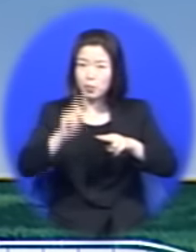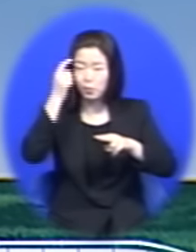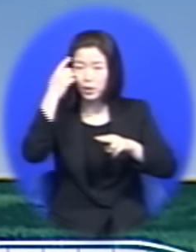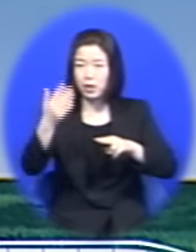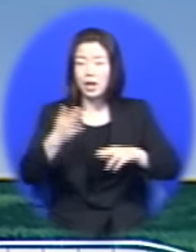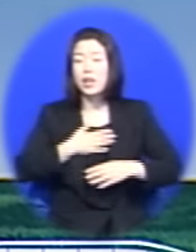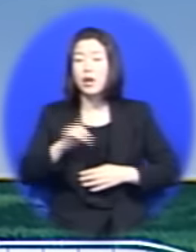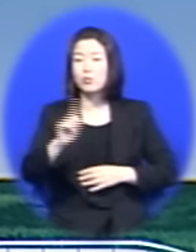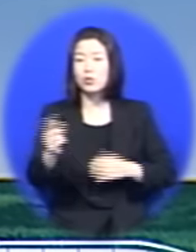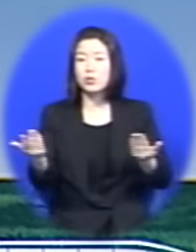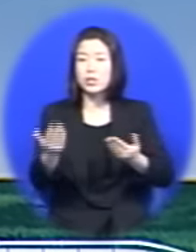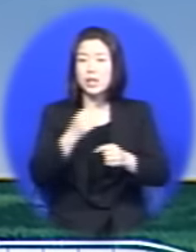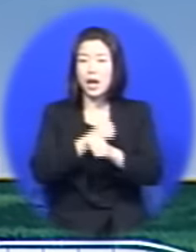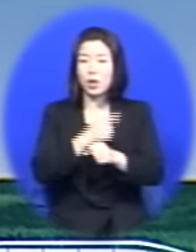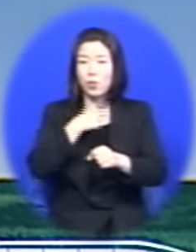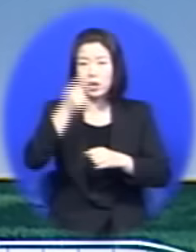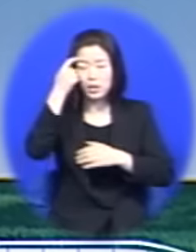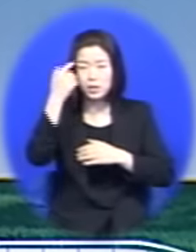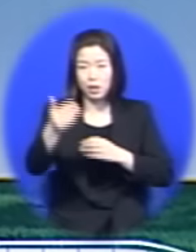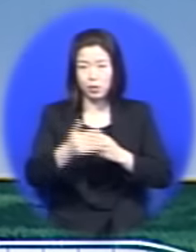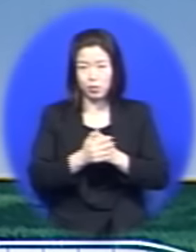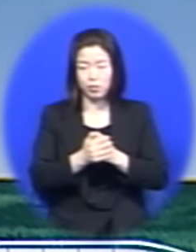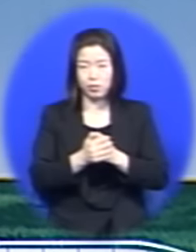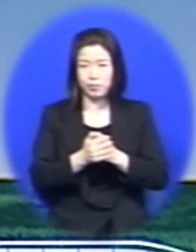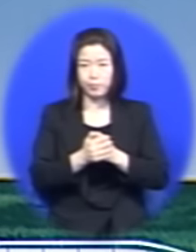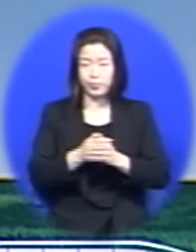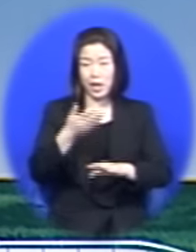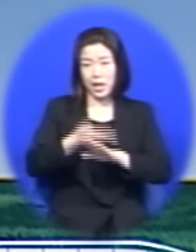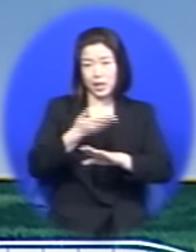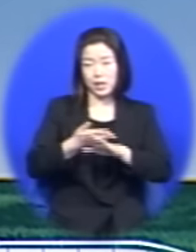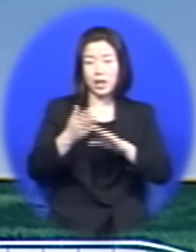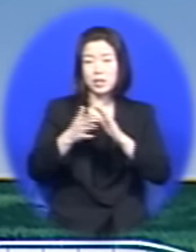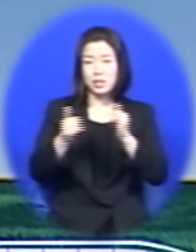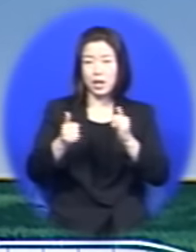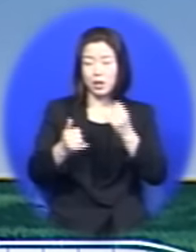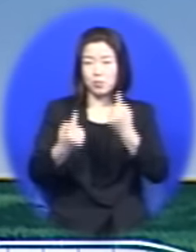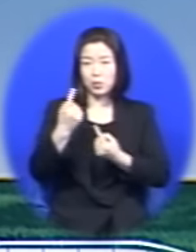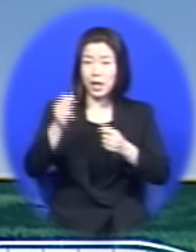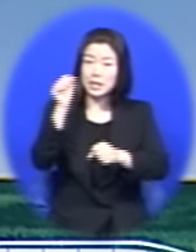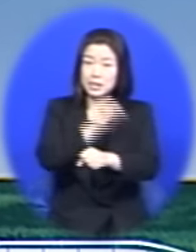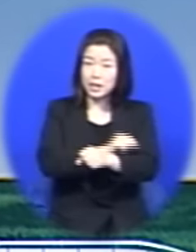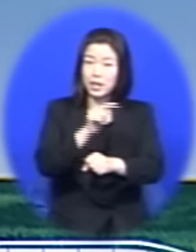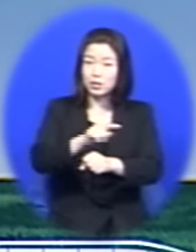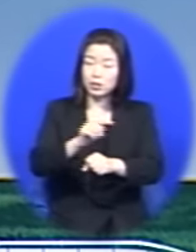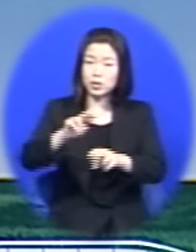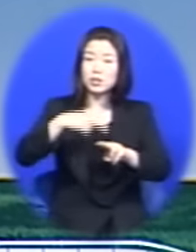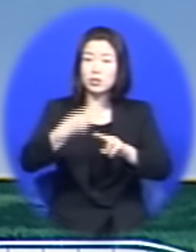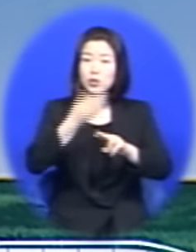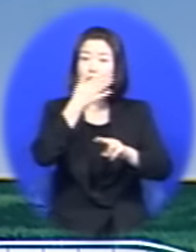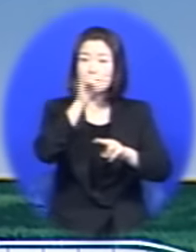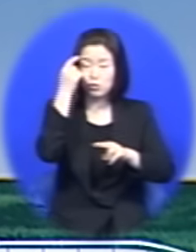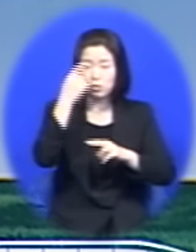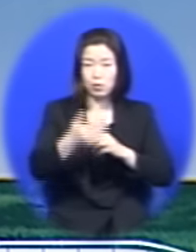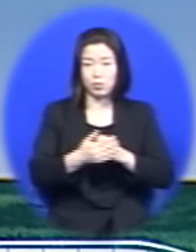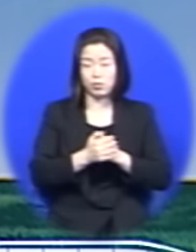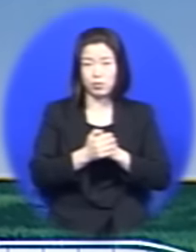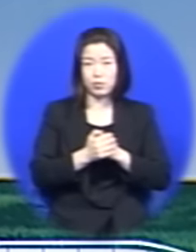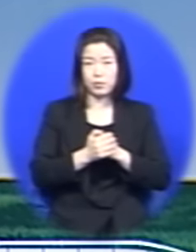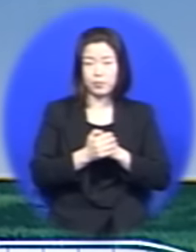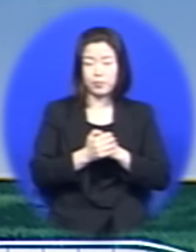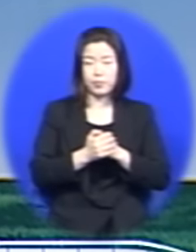하시는 건가요? 남보다 잘하는 것이 은사일 수 있어요. 남보다 잘하는 거지.